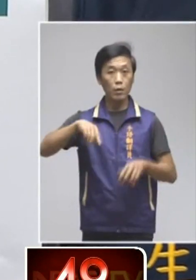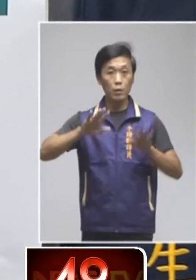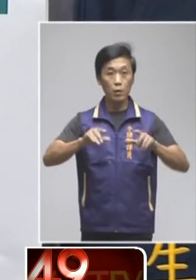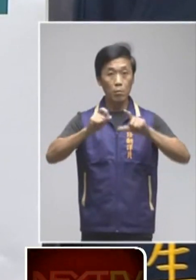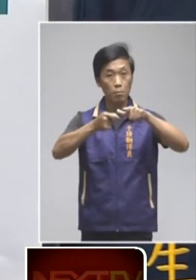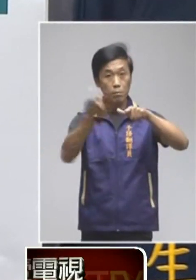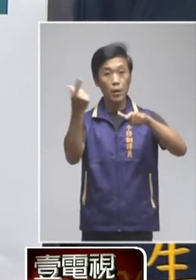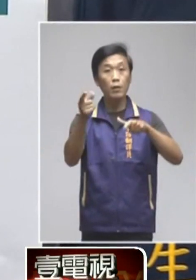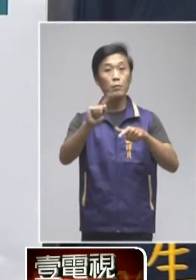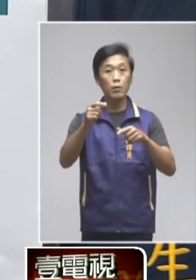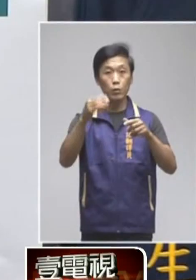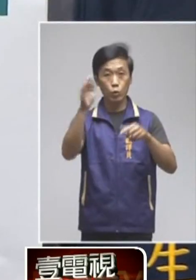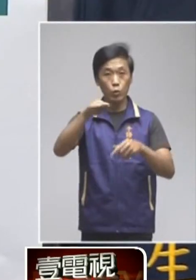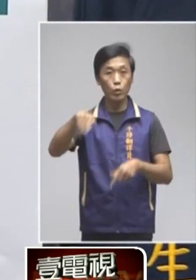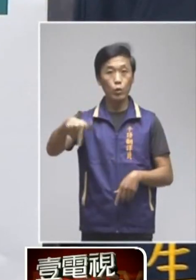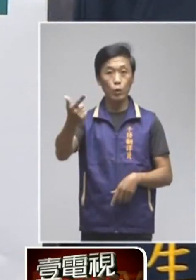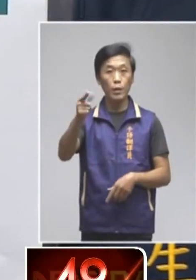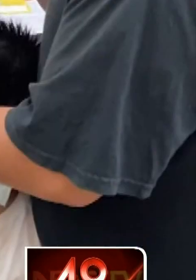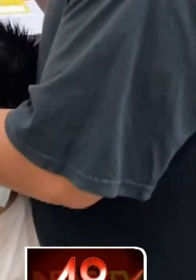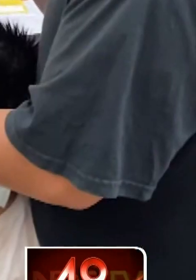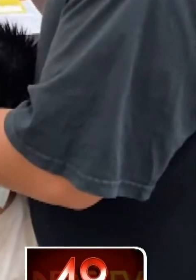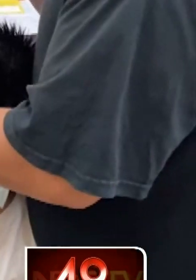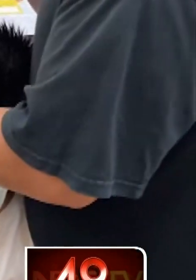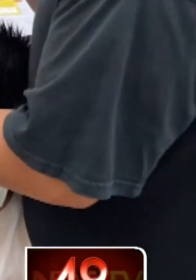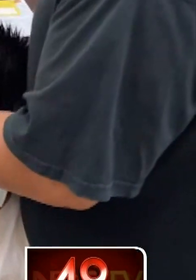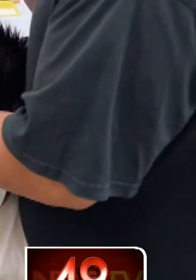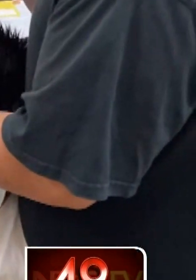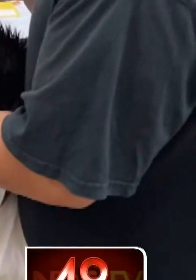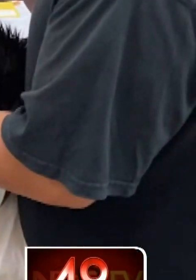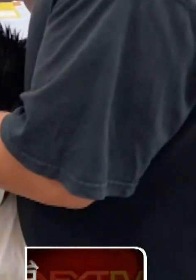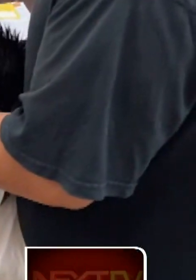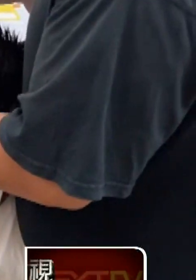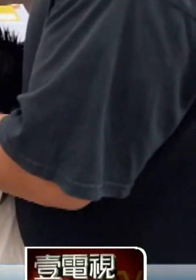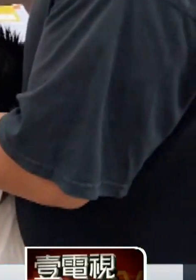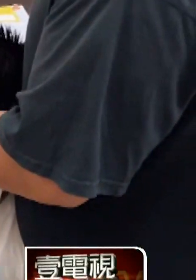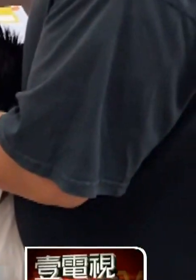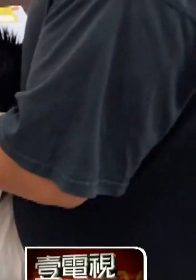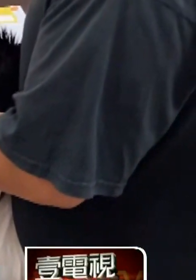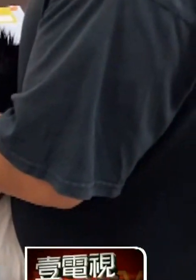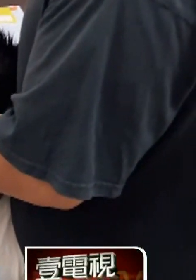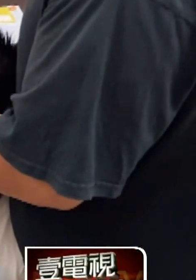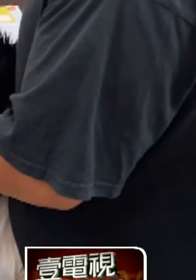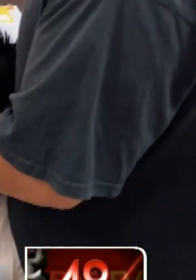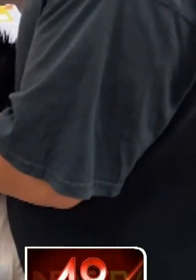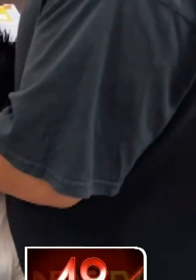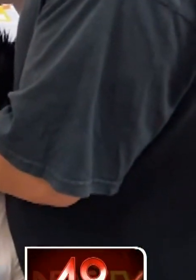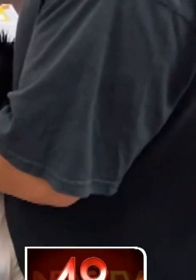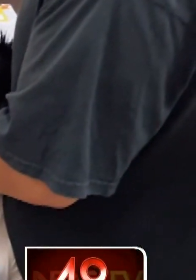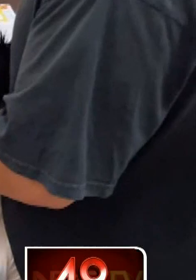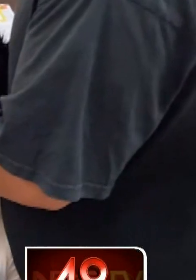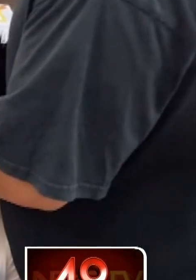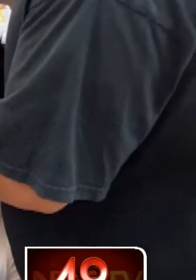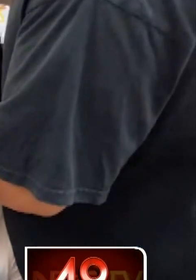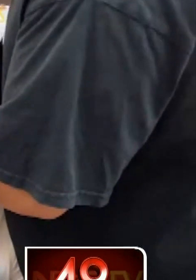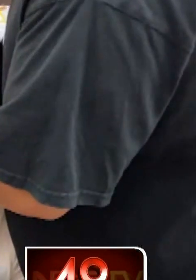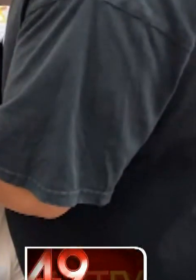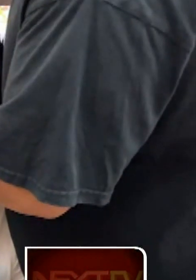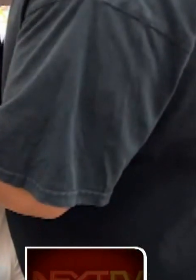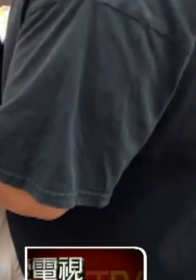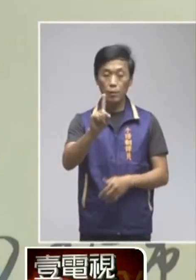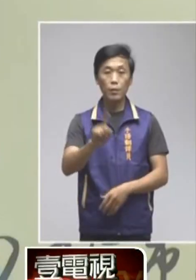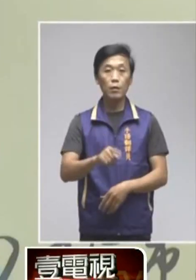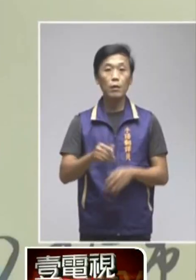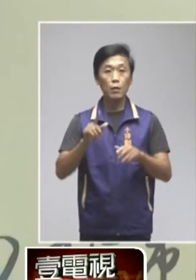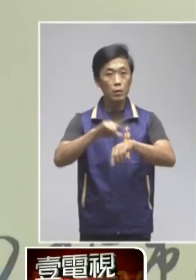公布本土个案是9630例。 儿童疫苗预约额满，家长好慌张，不管再远也要小朋友打上疫